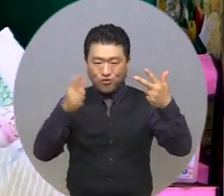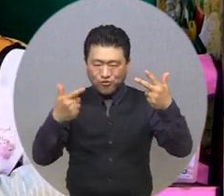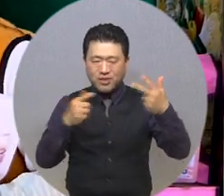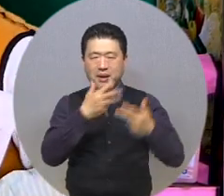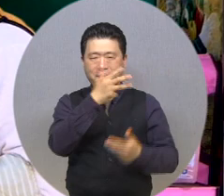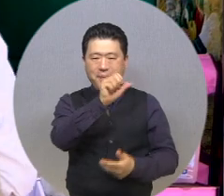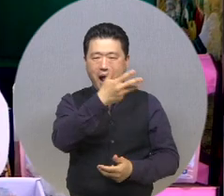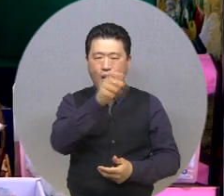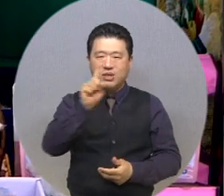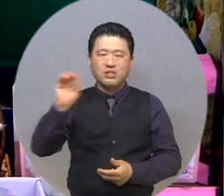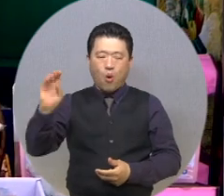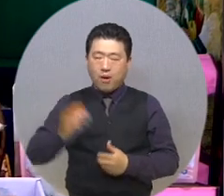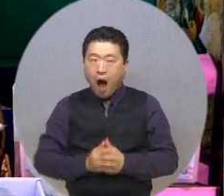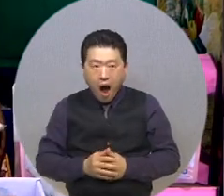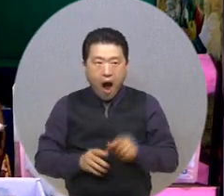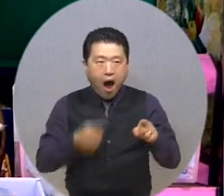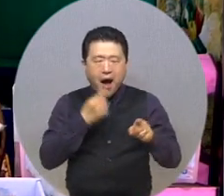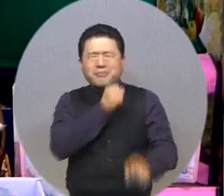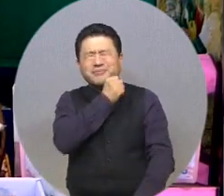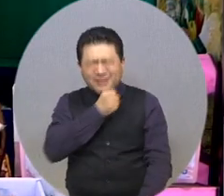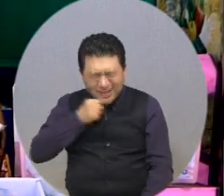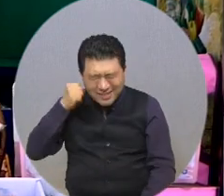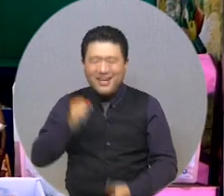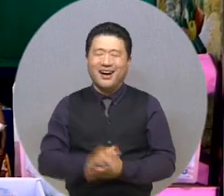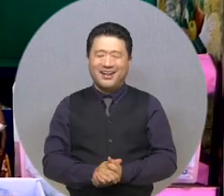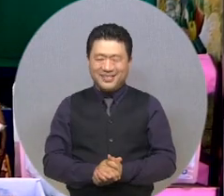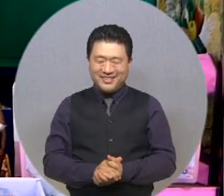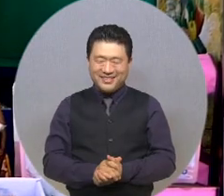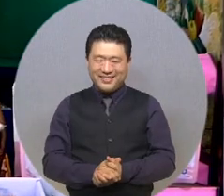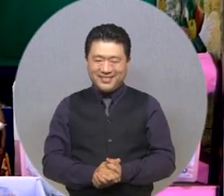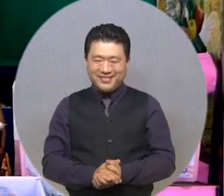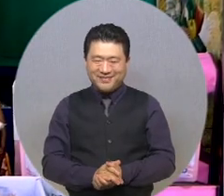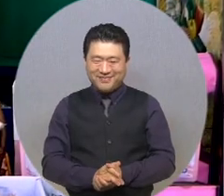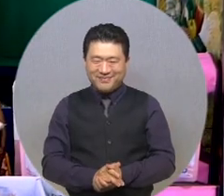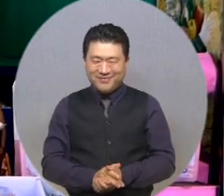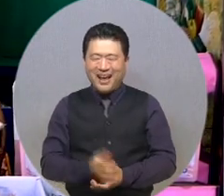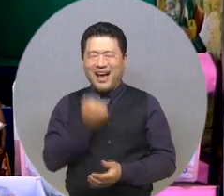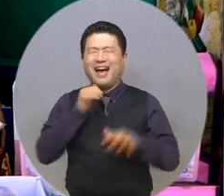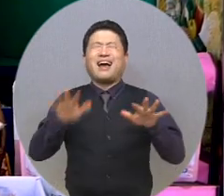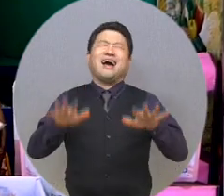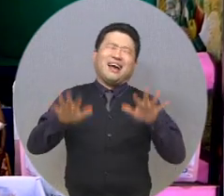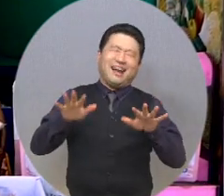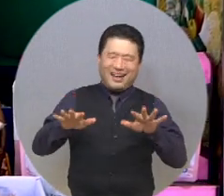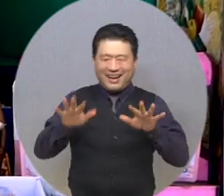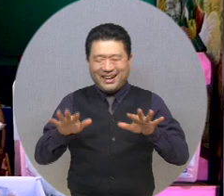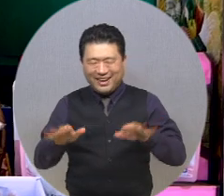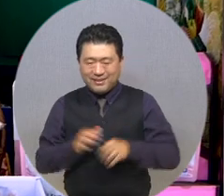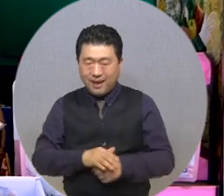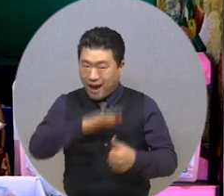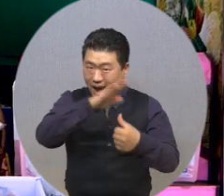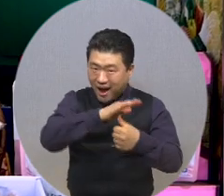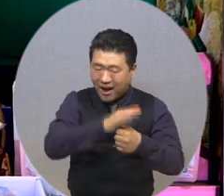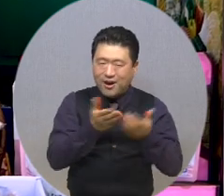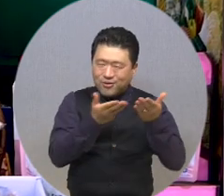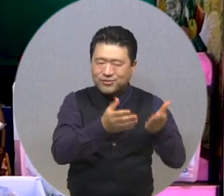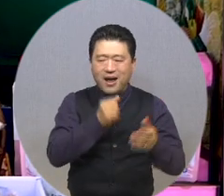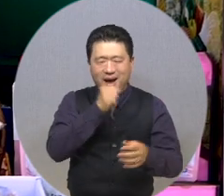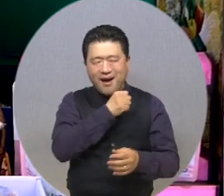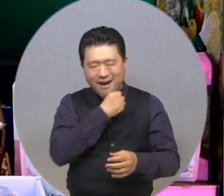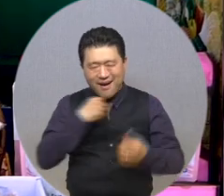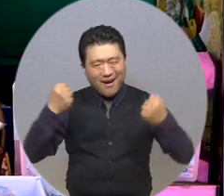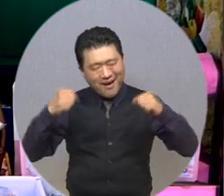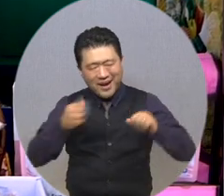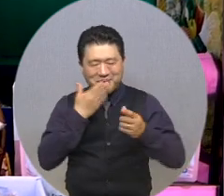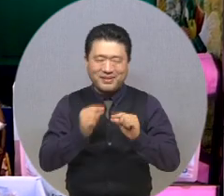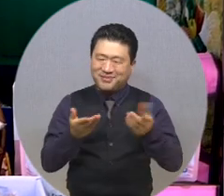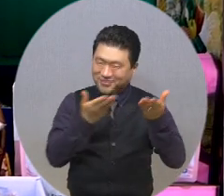07076-8510. 아, 되게 맛있네 이거. 진짜. 야, 되게 맛있다. 자, 아이들에게 좋은 간식거리. 네, 이렇게 강정